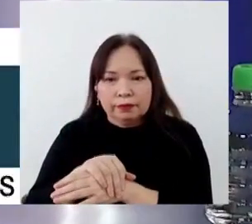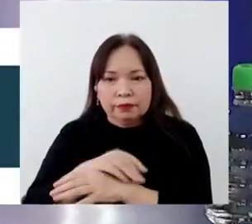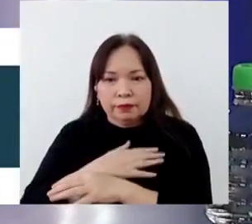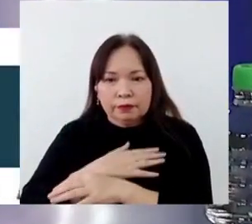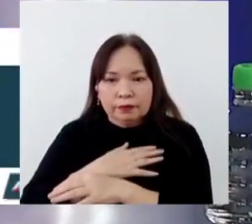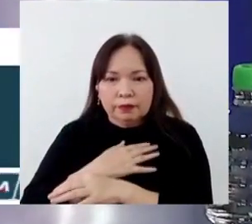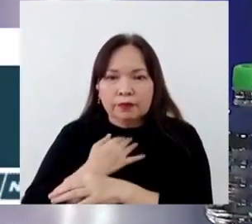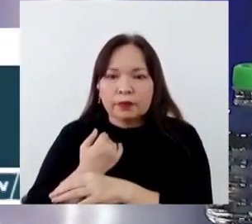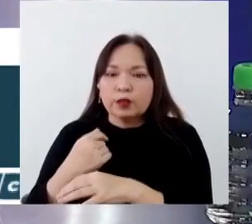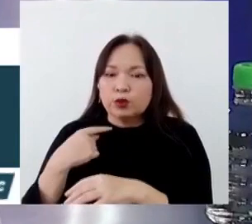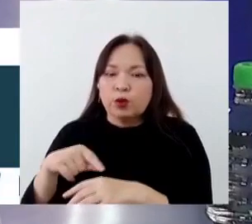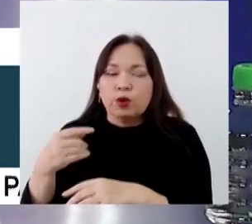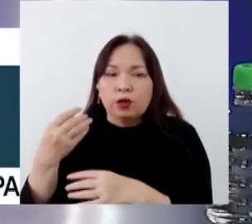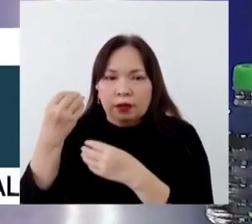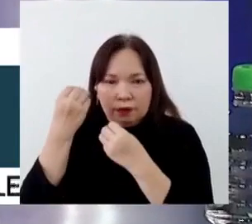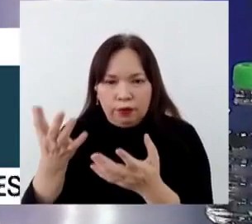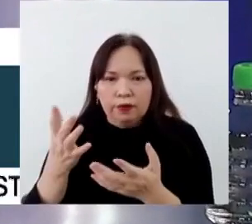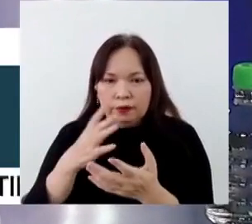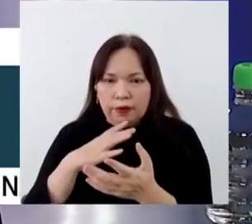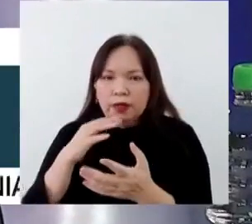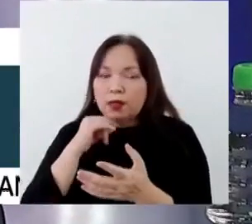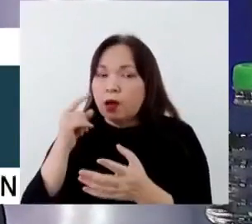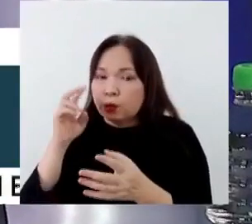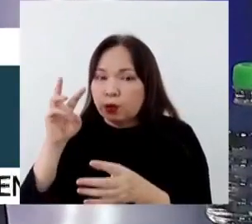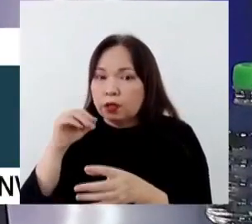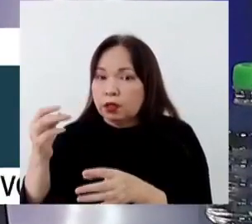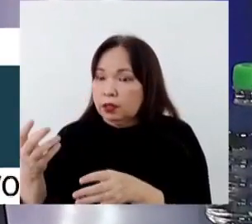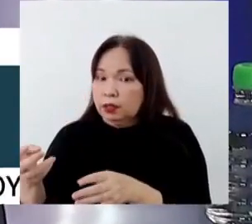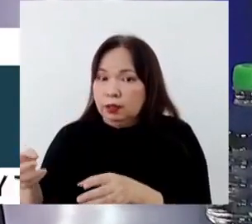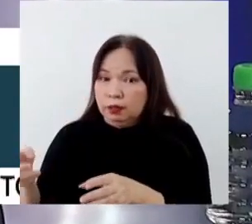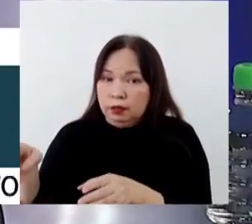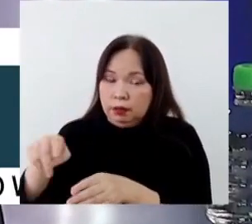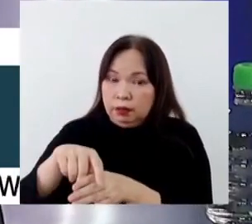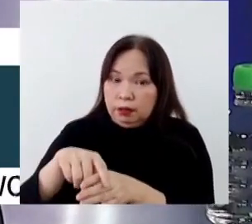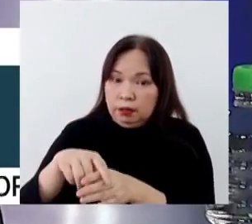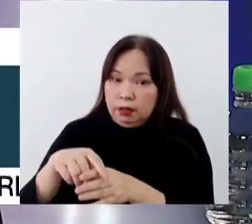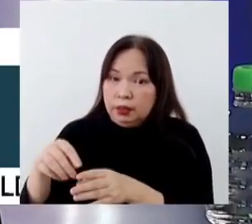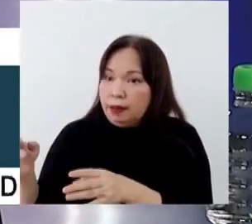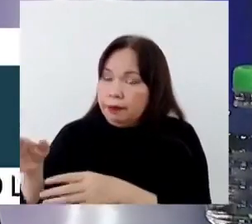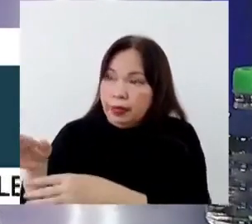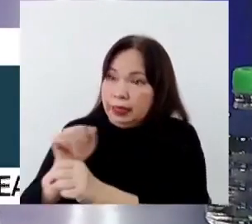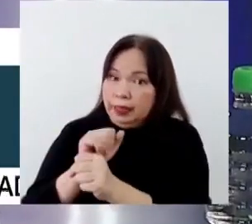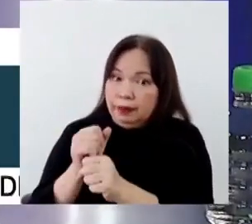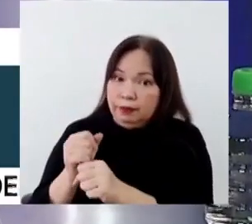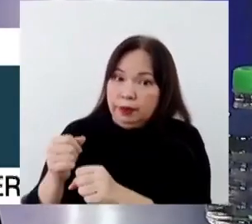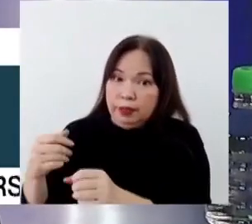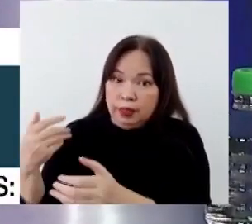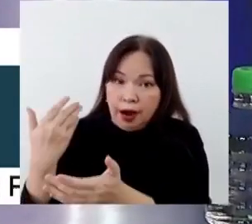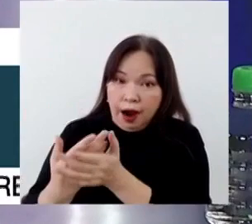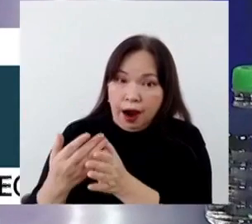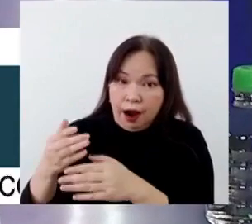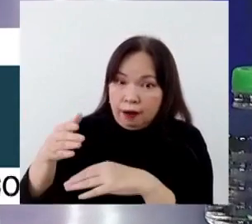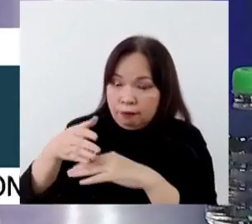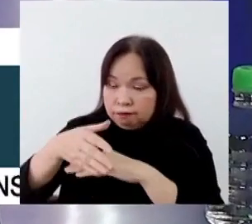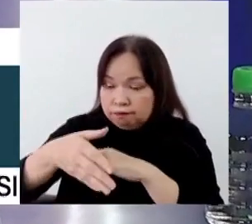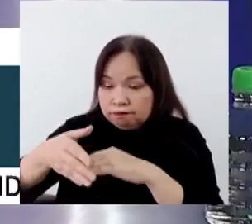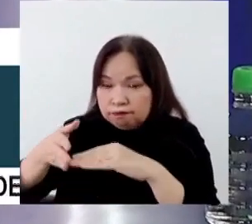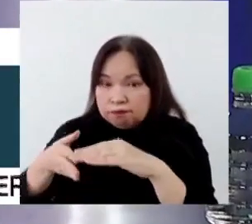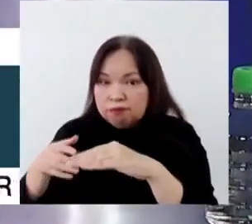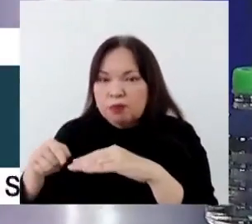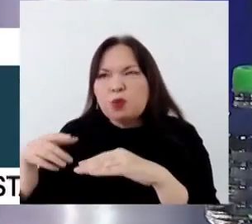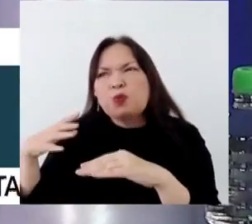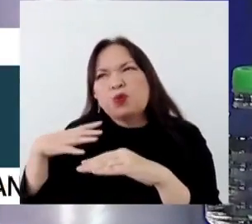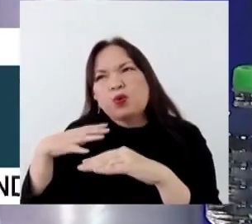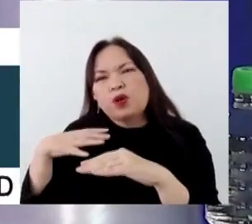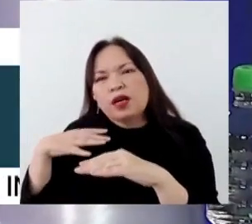pinapaabot namin sa inyo, once they leave, there's no guarantee na pagdating sa border, baka hindi agad silang papasukin. They may